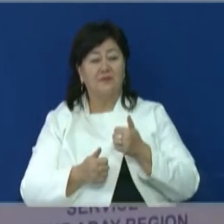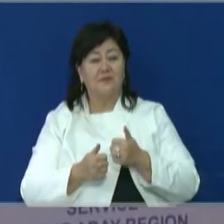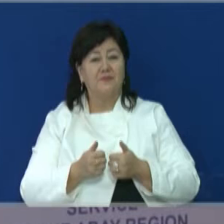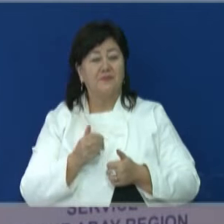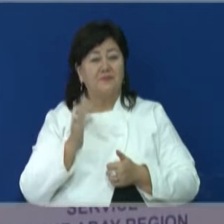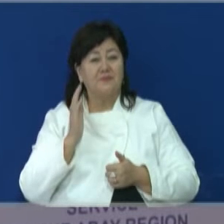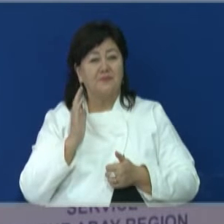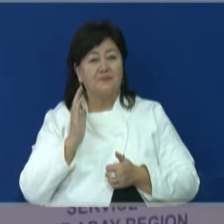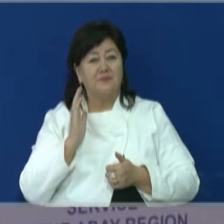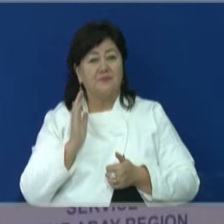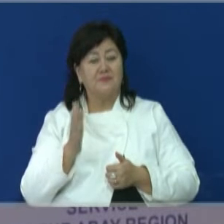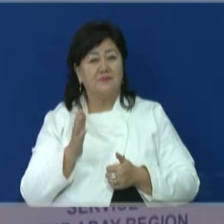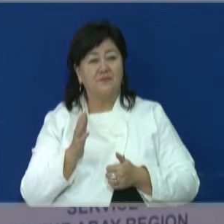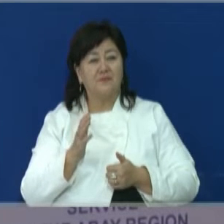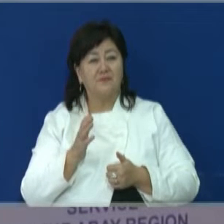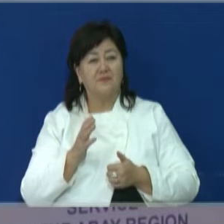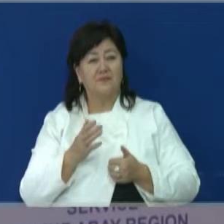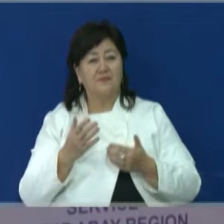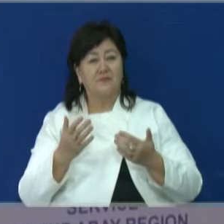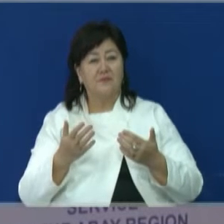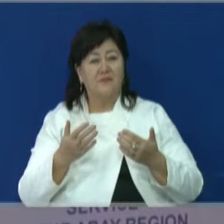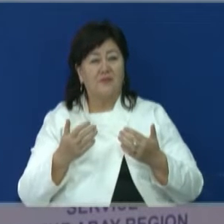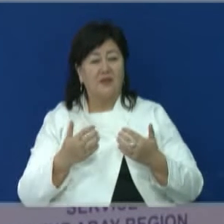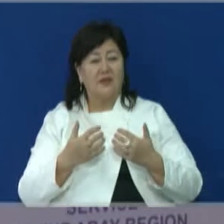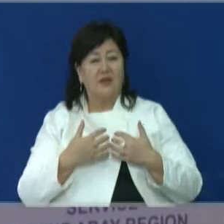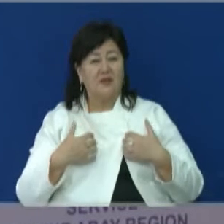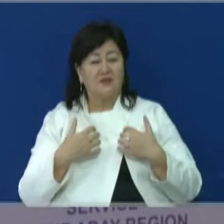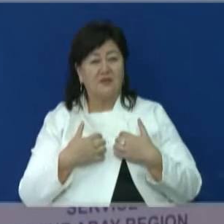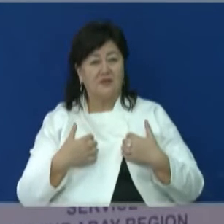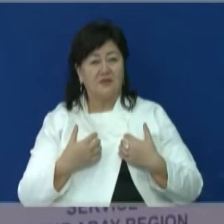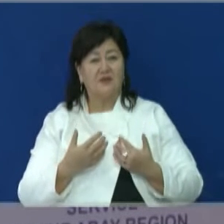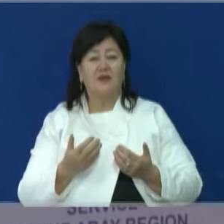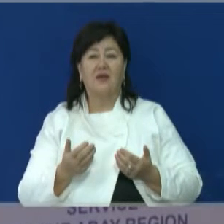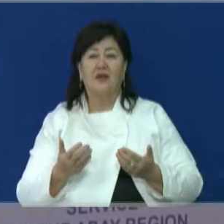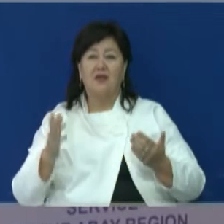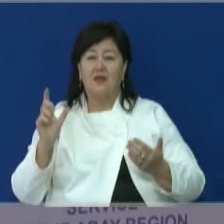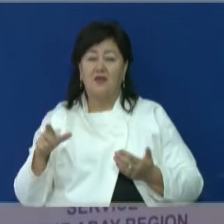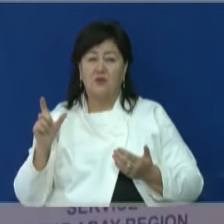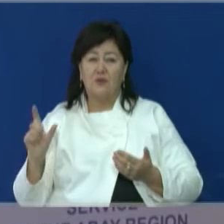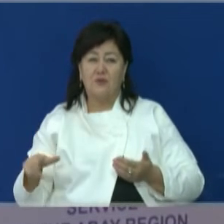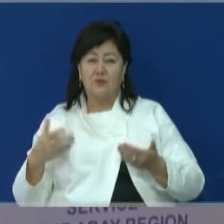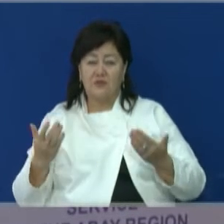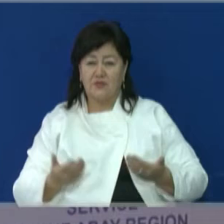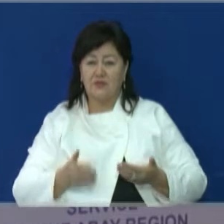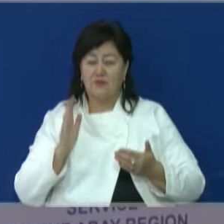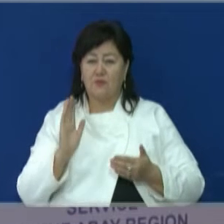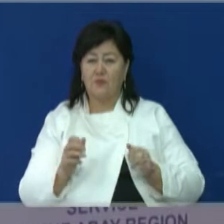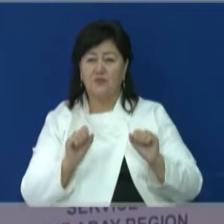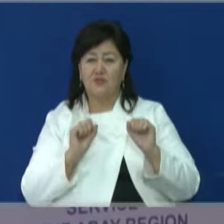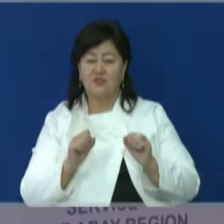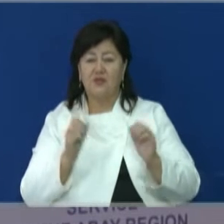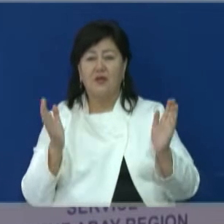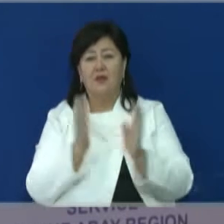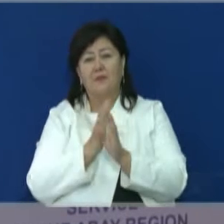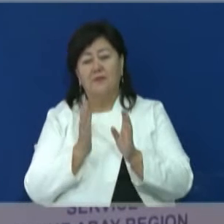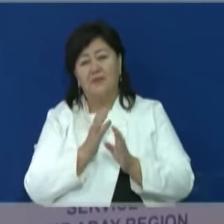Байқау лауреаттары адамдардың, жануарлардың өмірін сақтап қалуға көмектесетін қоршаған әлемді, экологияны,